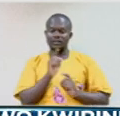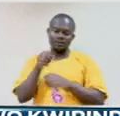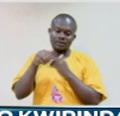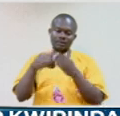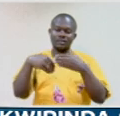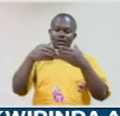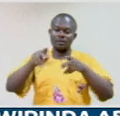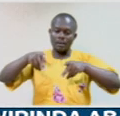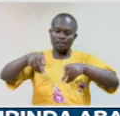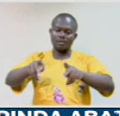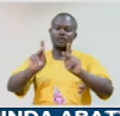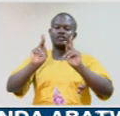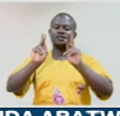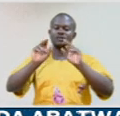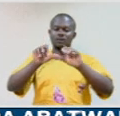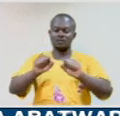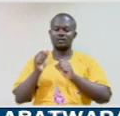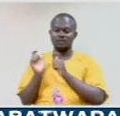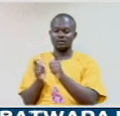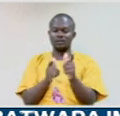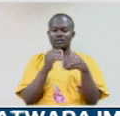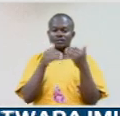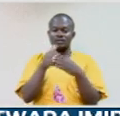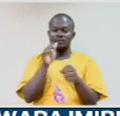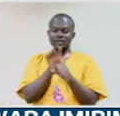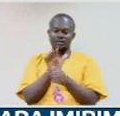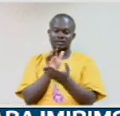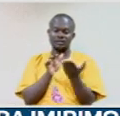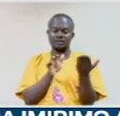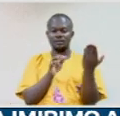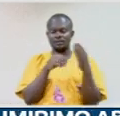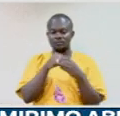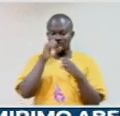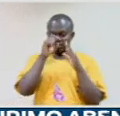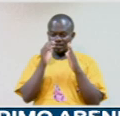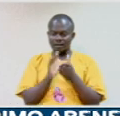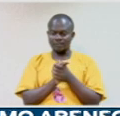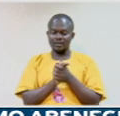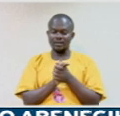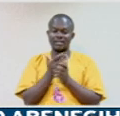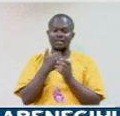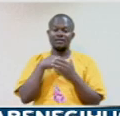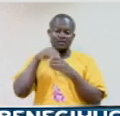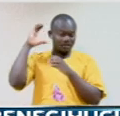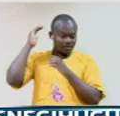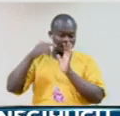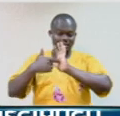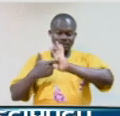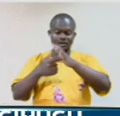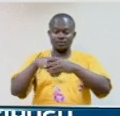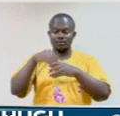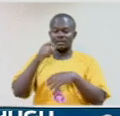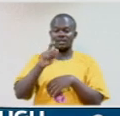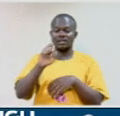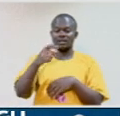zihabwa uburenganzira bwo gufata intwaro zari zimaze kuba nyinshi cyane mu ntera hamwe yarafite n'amakuru yagaragazaga muri iyo telegram